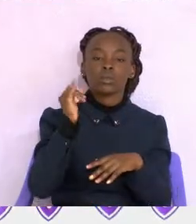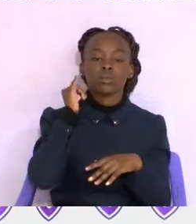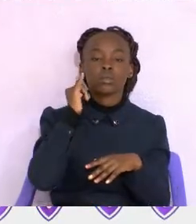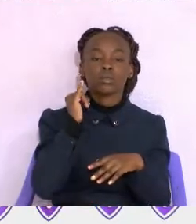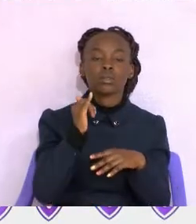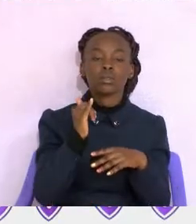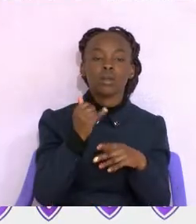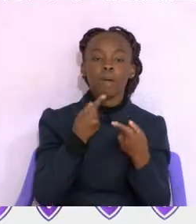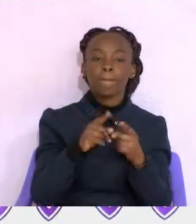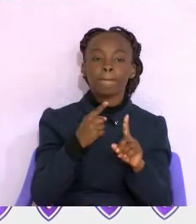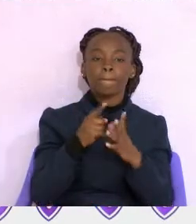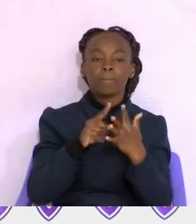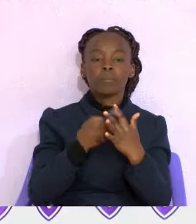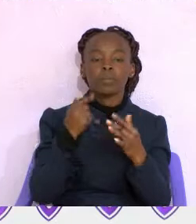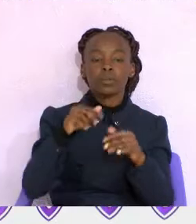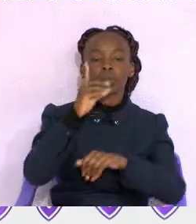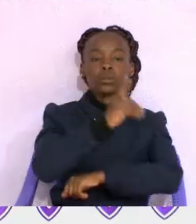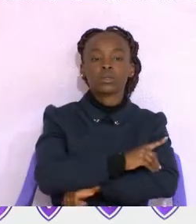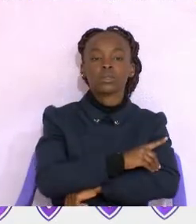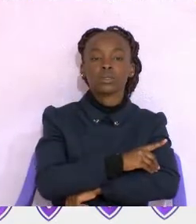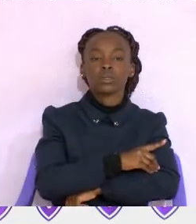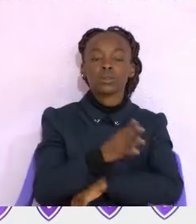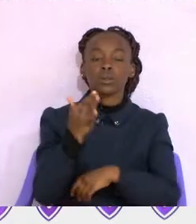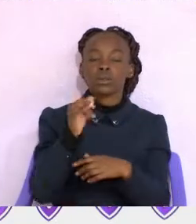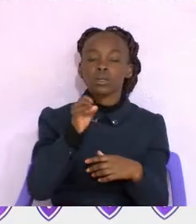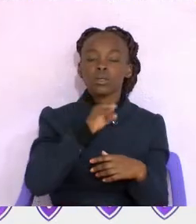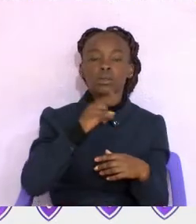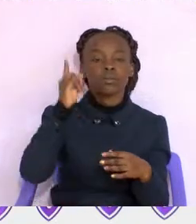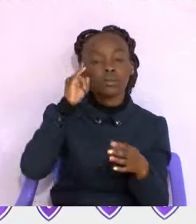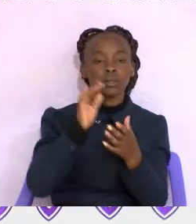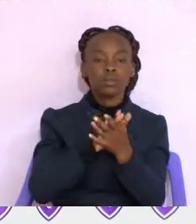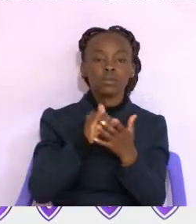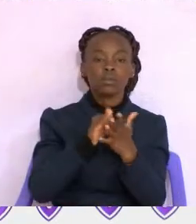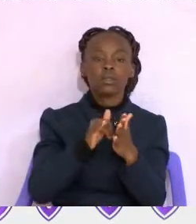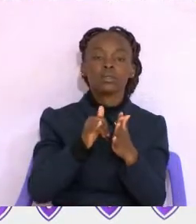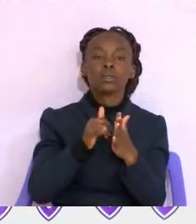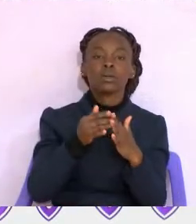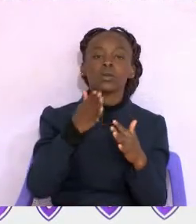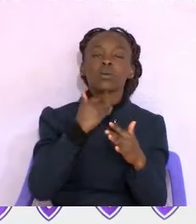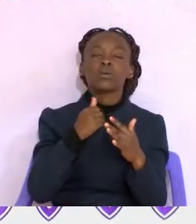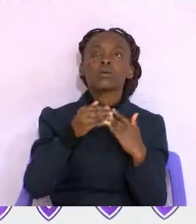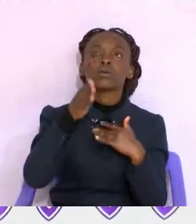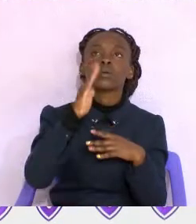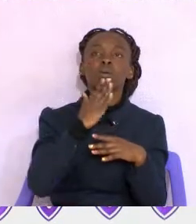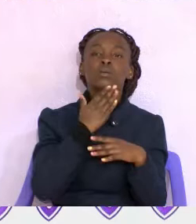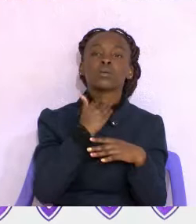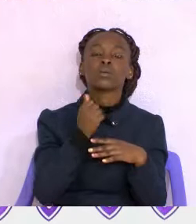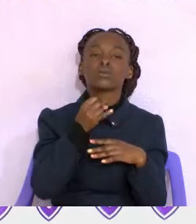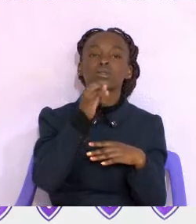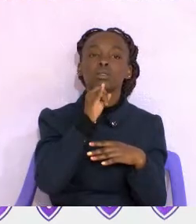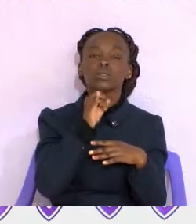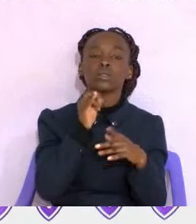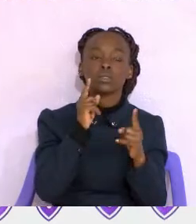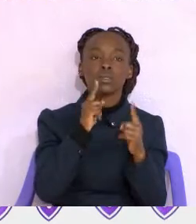anza kusikiza watumishi wa Mungu. Bwana Yesu asifiwe. Maana ninaamini kabisa kwamba Mungu makusudi yake ni kuwagomboa wenye